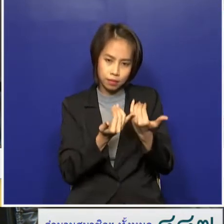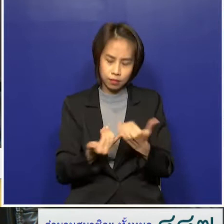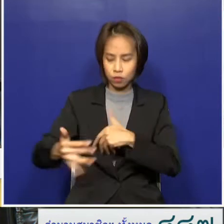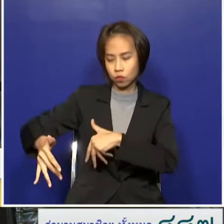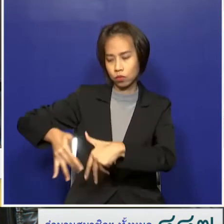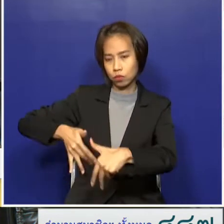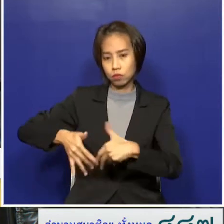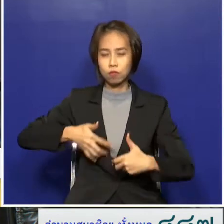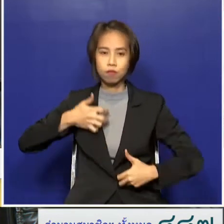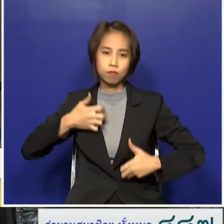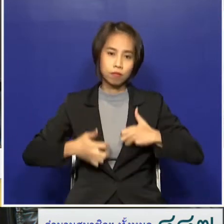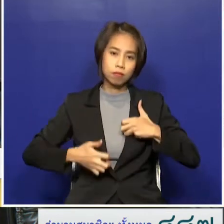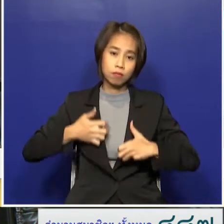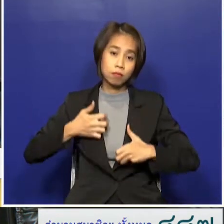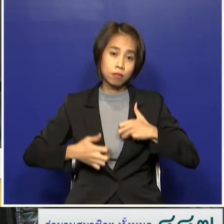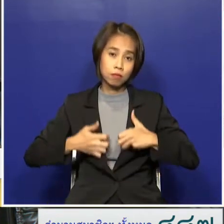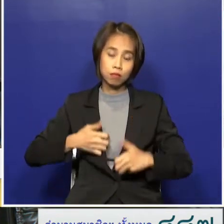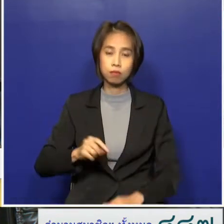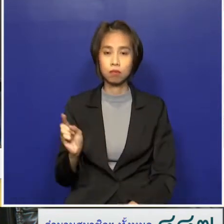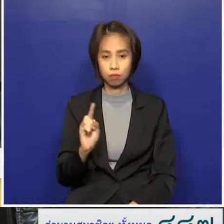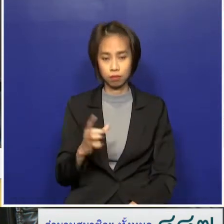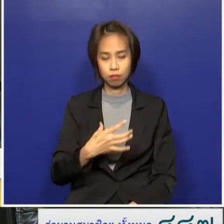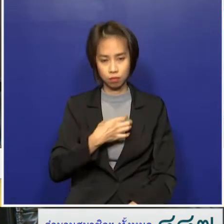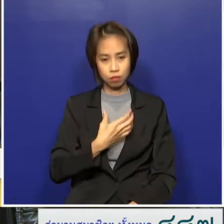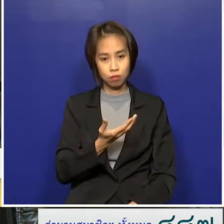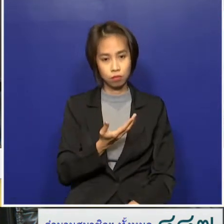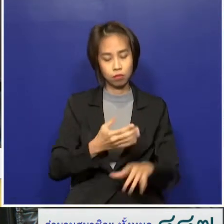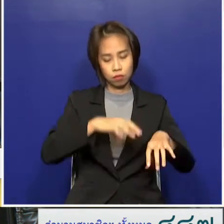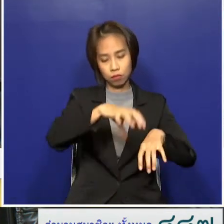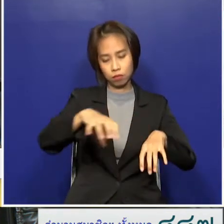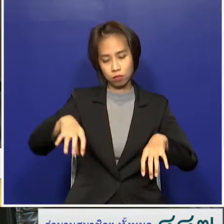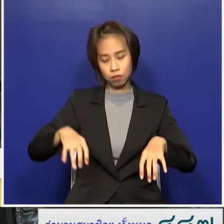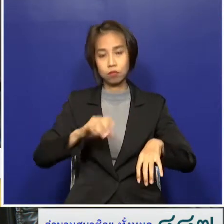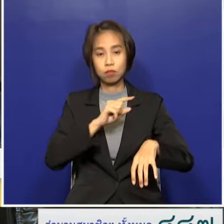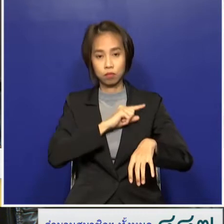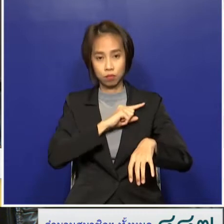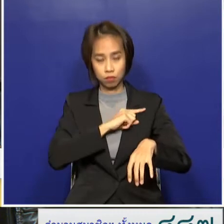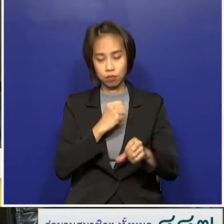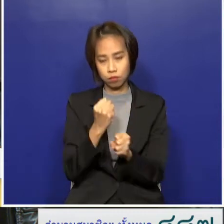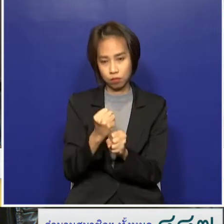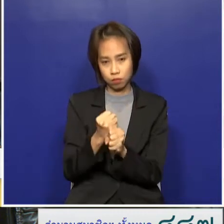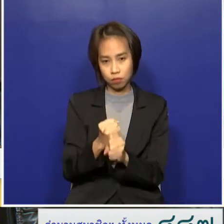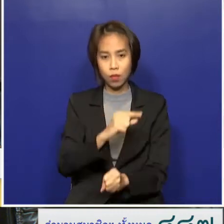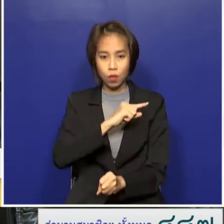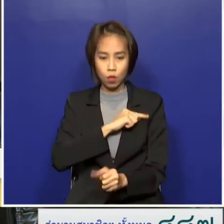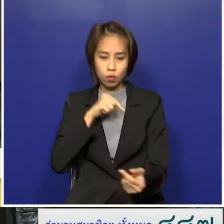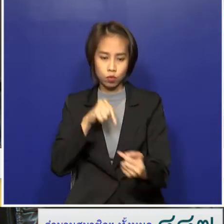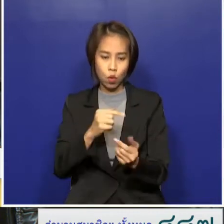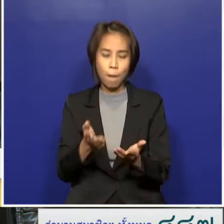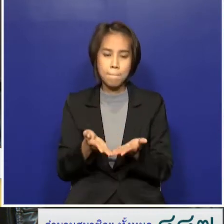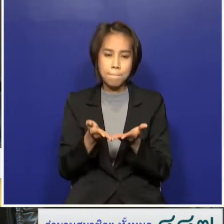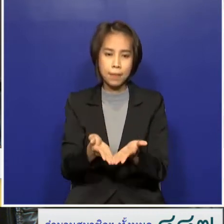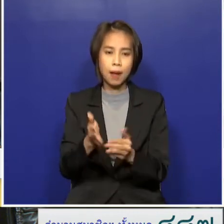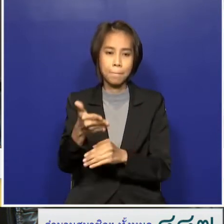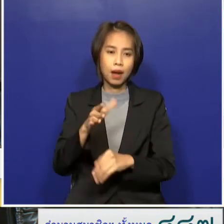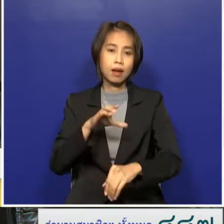าชนเพื่อพิจารณาให้หน่วยงานที่เกี่ยวข้องได้ดำเนินการเรื่องของประมงพื้นบ้านที่ได้รับความเดือดร้อนจากส